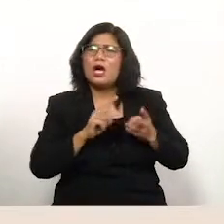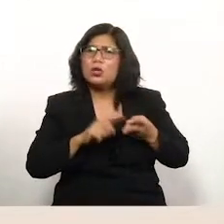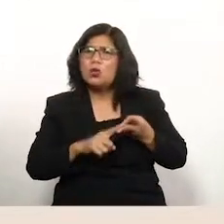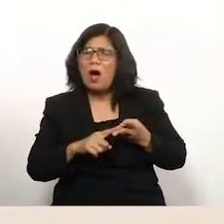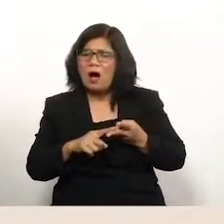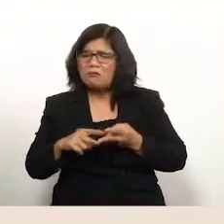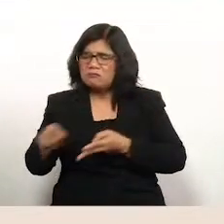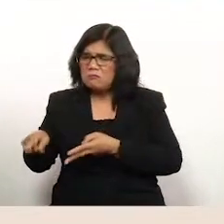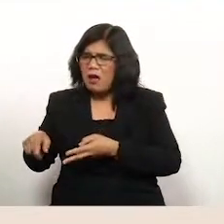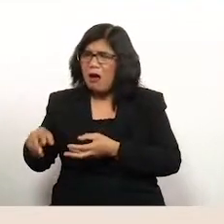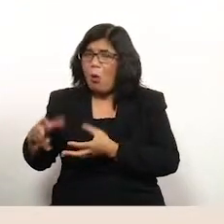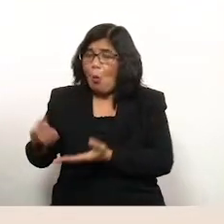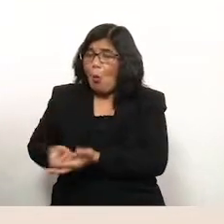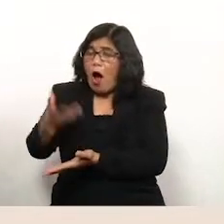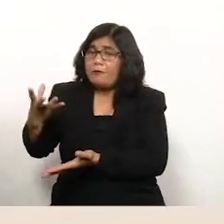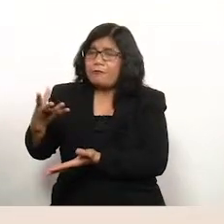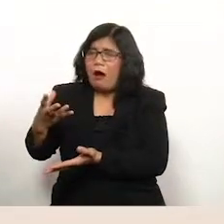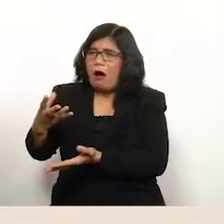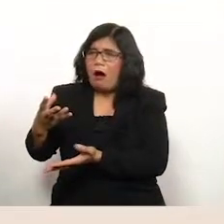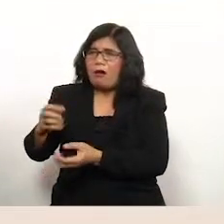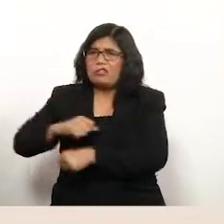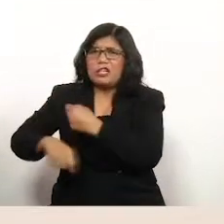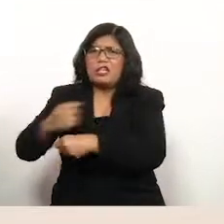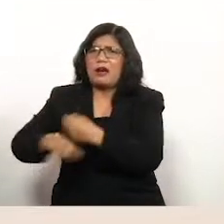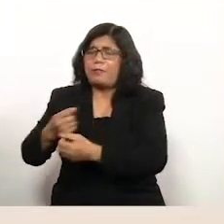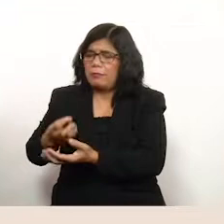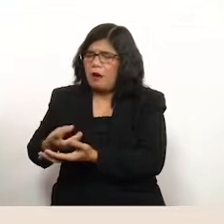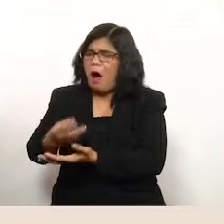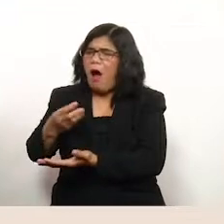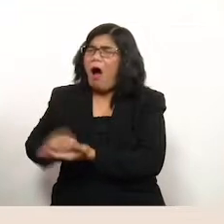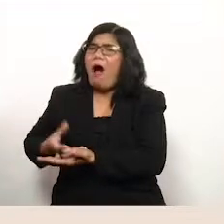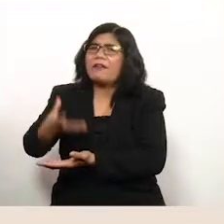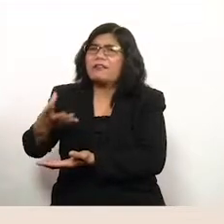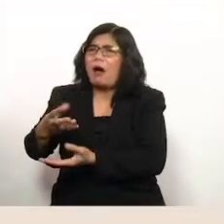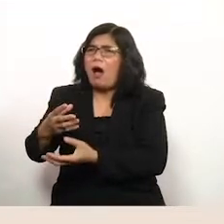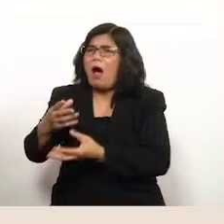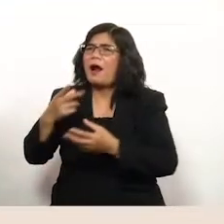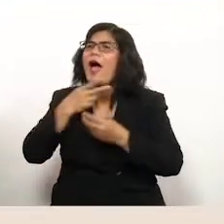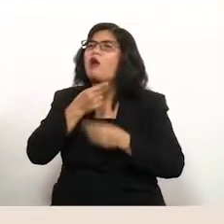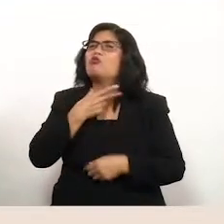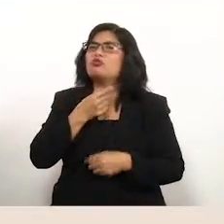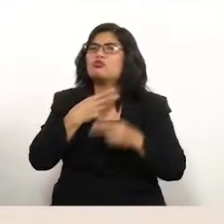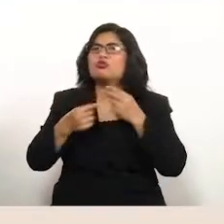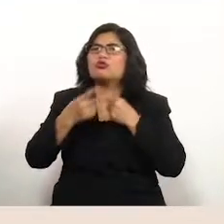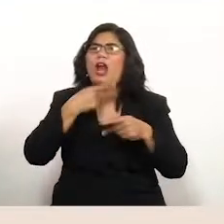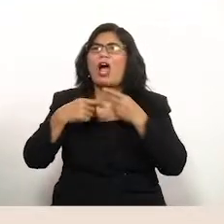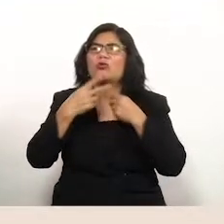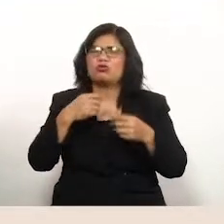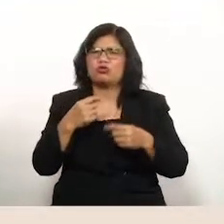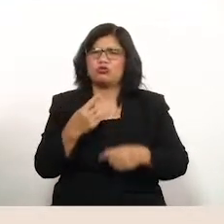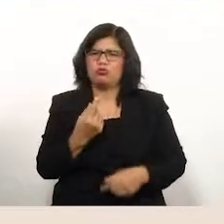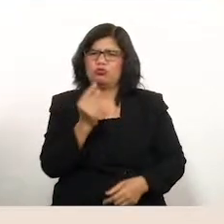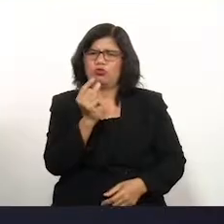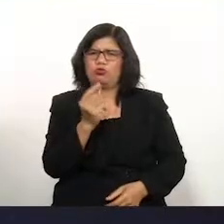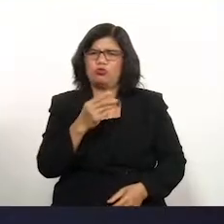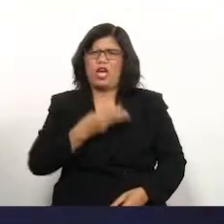hartal mati adalah segala-galanya di dari orang-orang yang terikat dengan harta Hai orang-orang yang rakus orang-orang